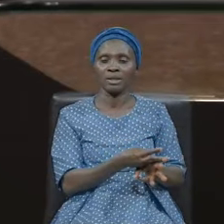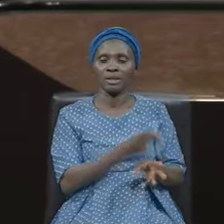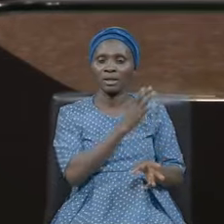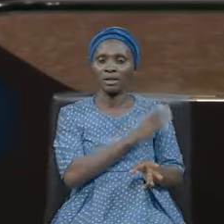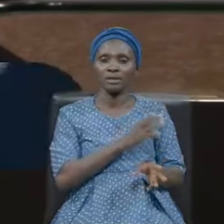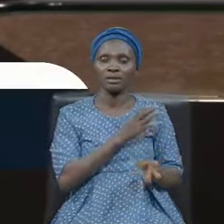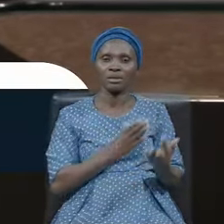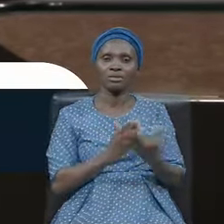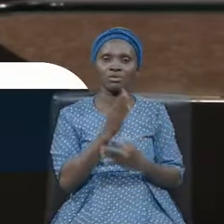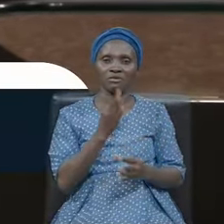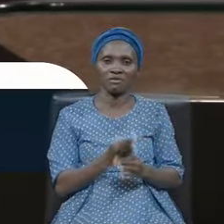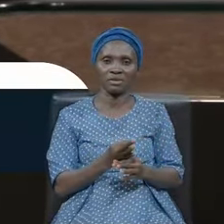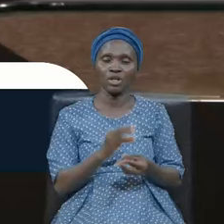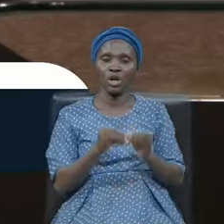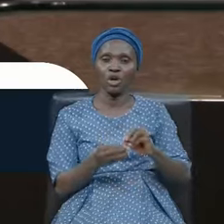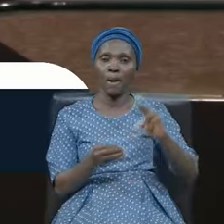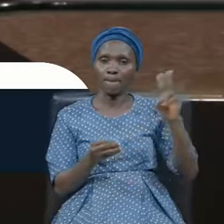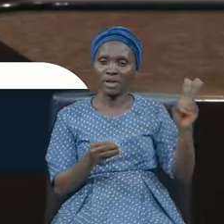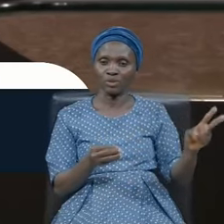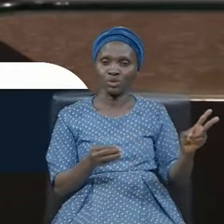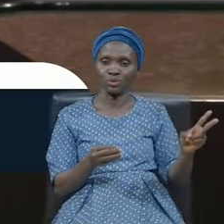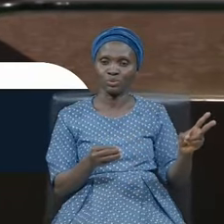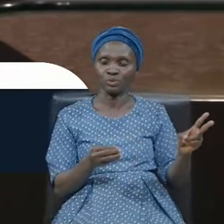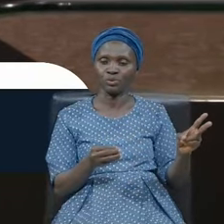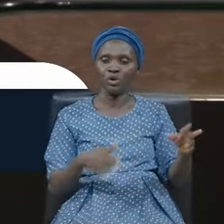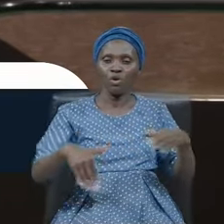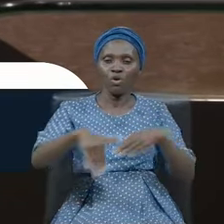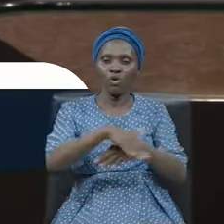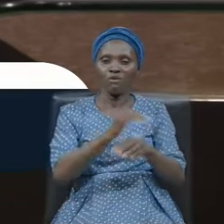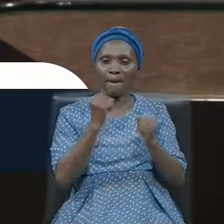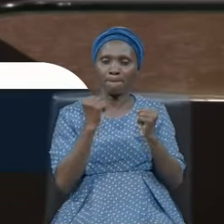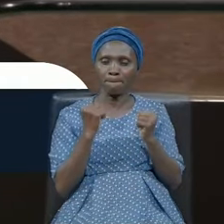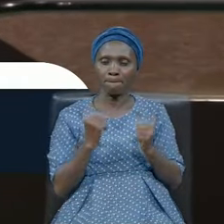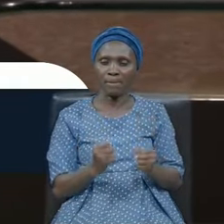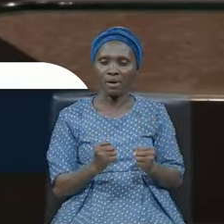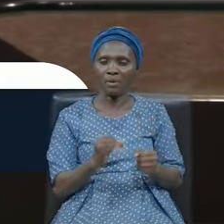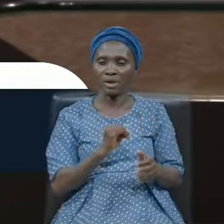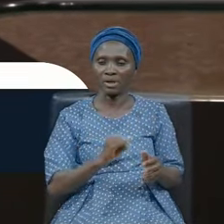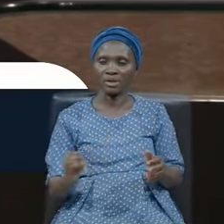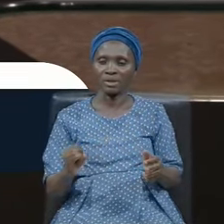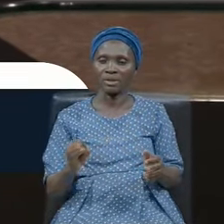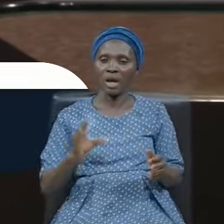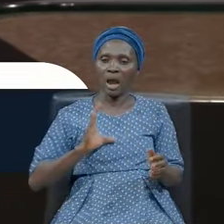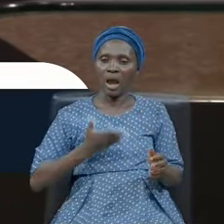Surmonter notre faiblesse et notre rébellion par la grâce